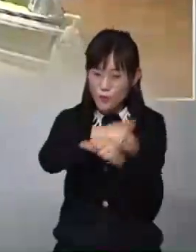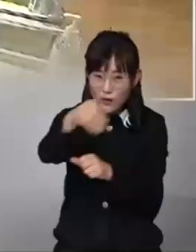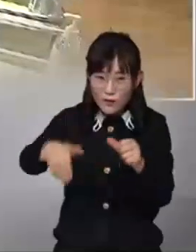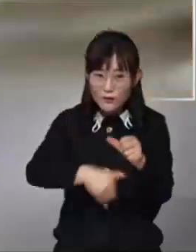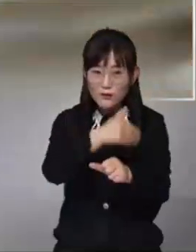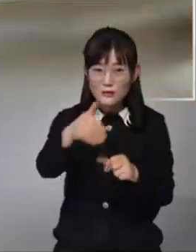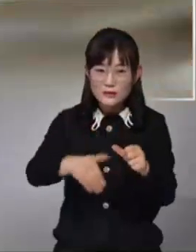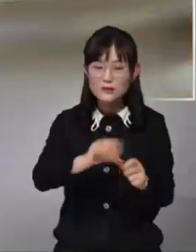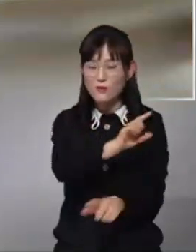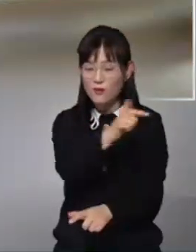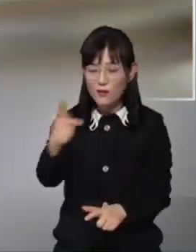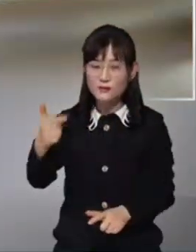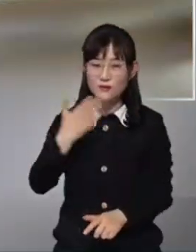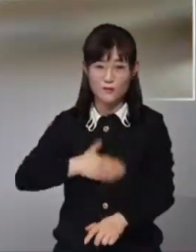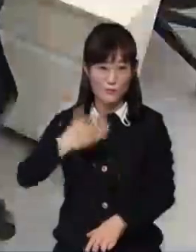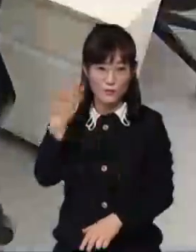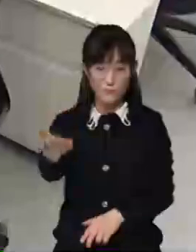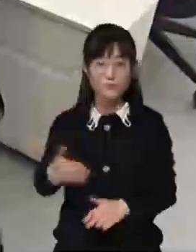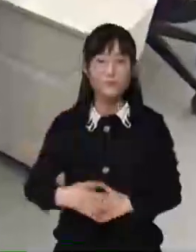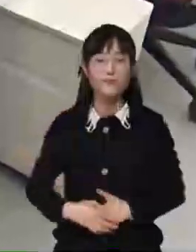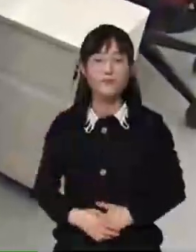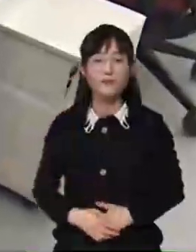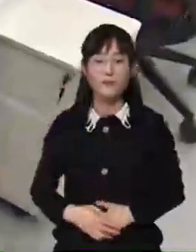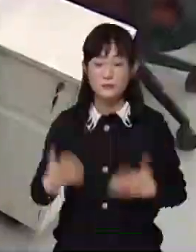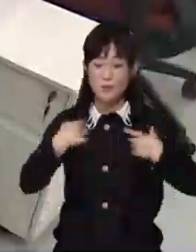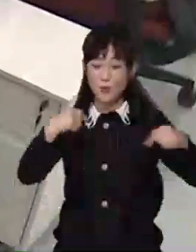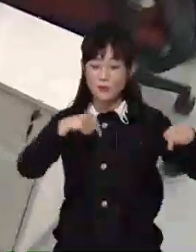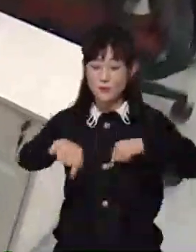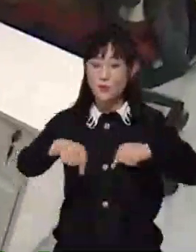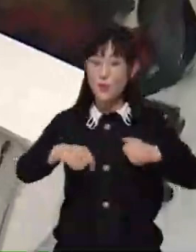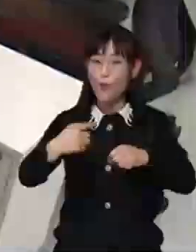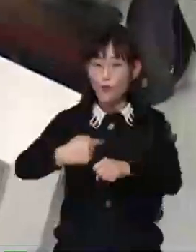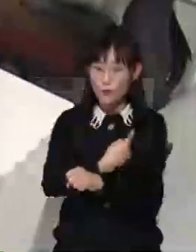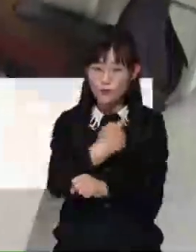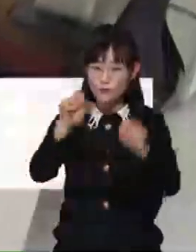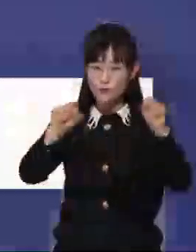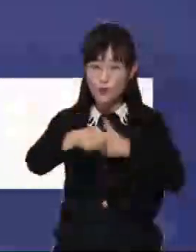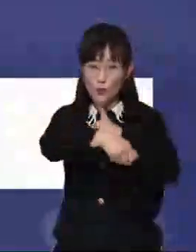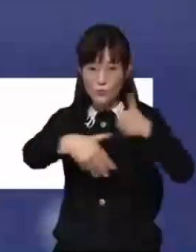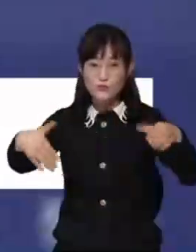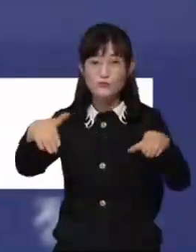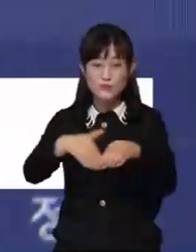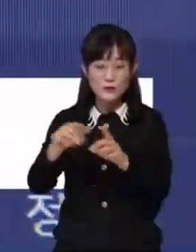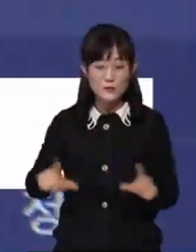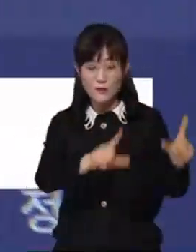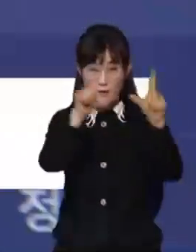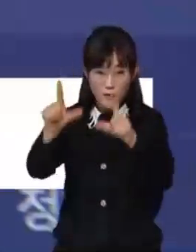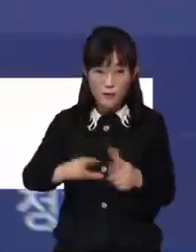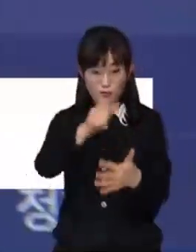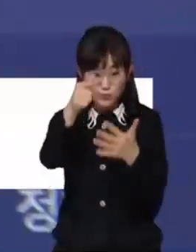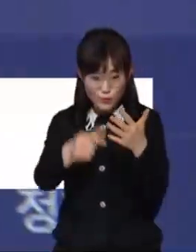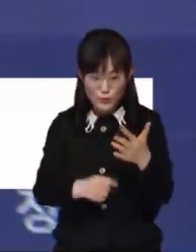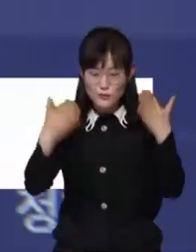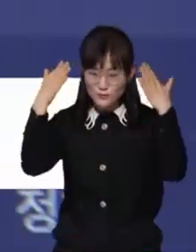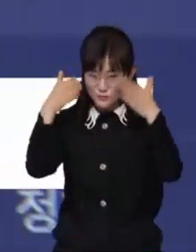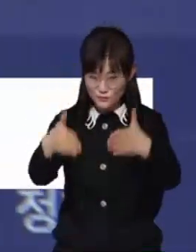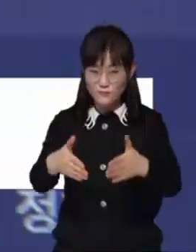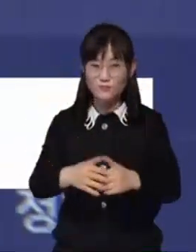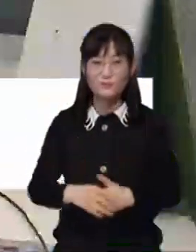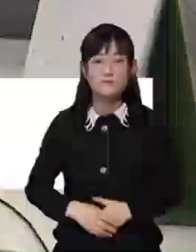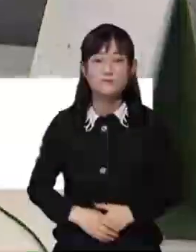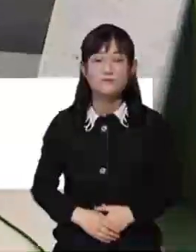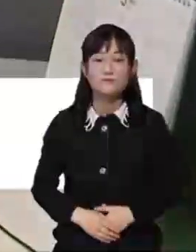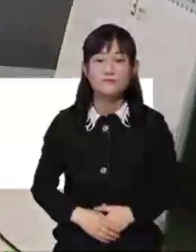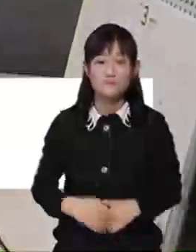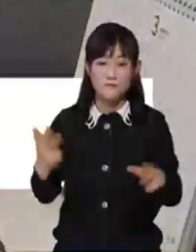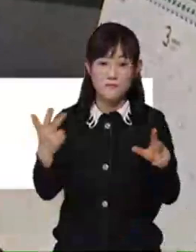입장과 주장들이 소개되고 있습니다 정치분야 외에도 스포츠와 문화 생활콘텐츠 등도 주목받고 있습니다